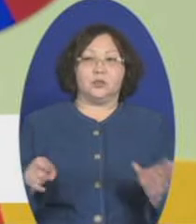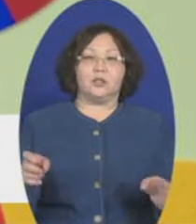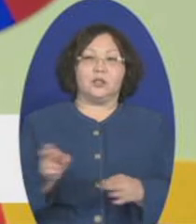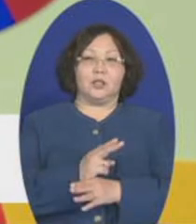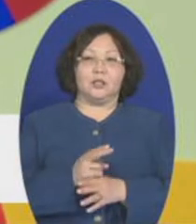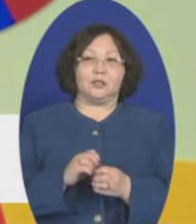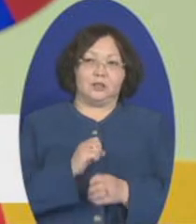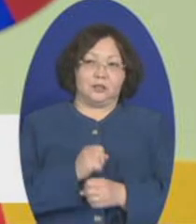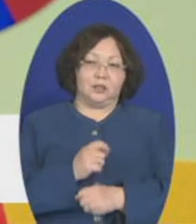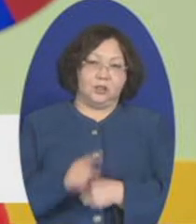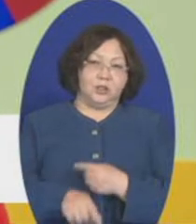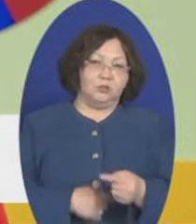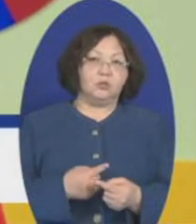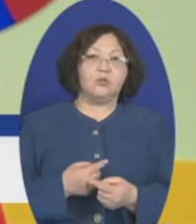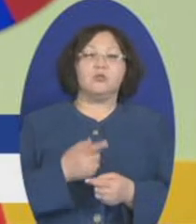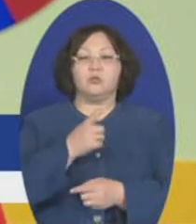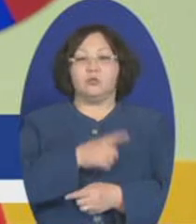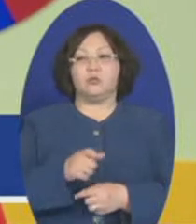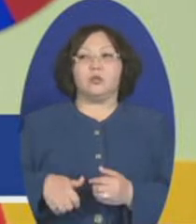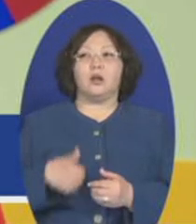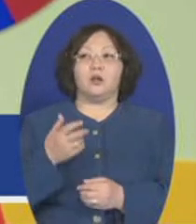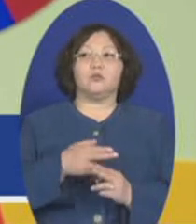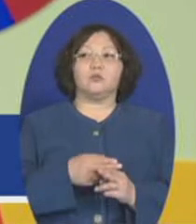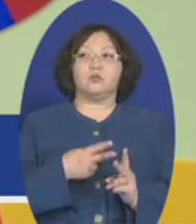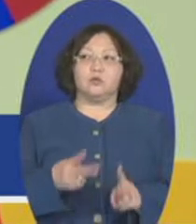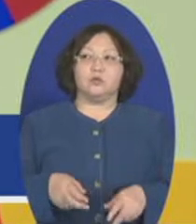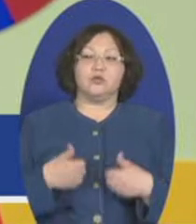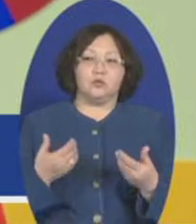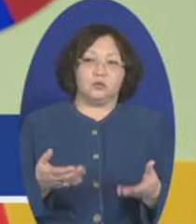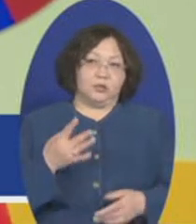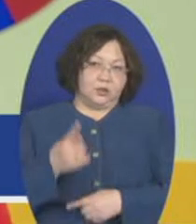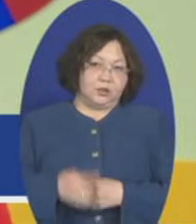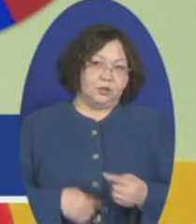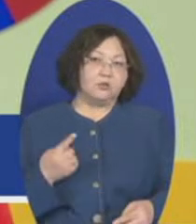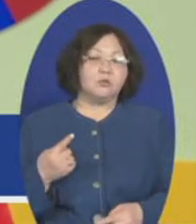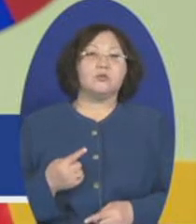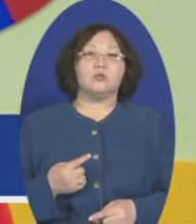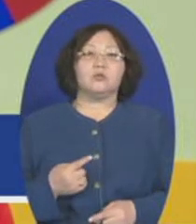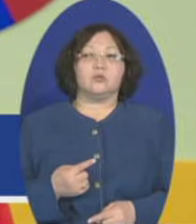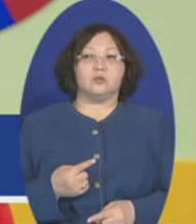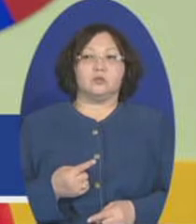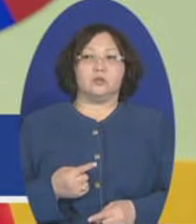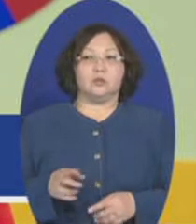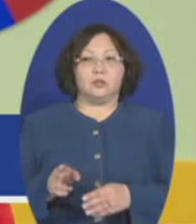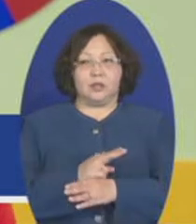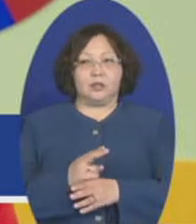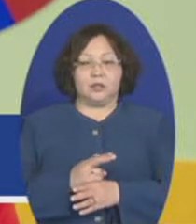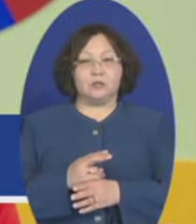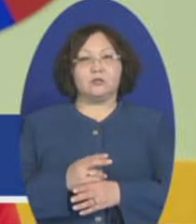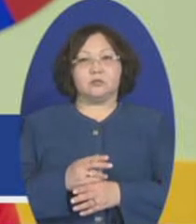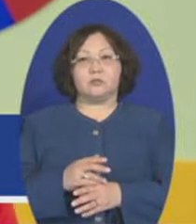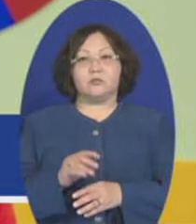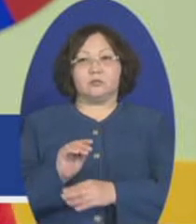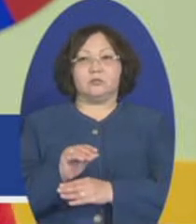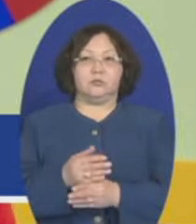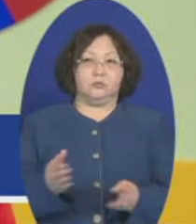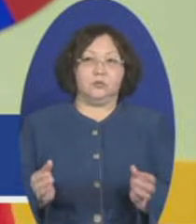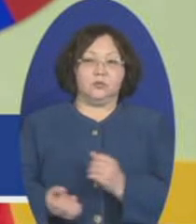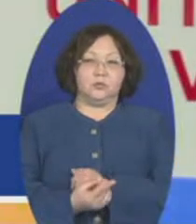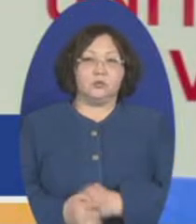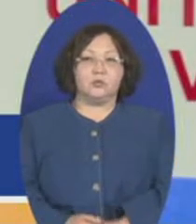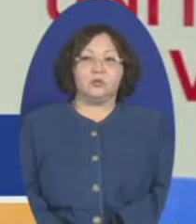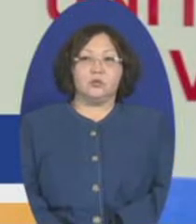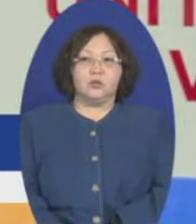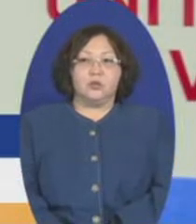бас илүү одоо хүмүүстэй дараагийн тусламж үйлчлэгийг үзүүлэхэд бас илүү их бас дадлах суулгах энэ их бас онцлогтой сургалт